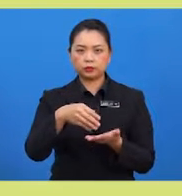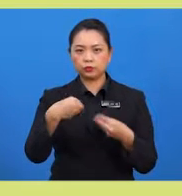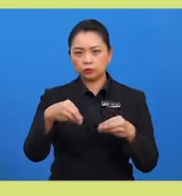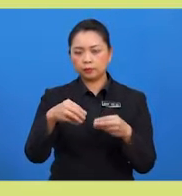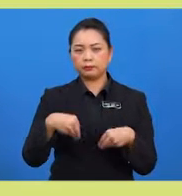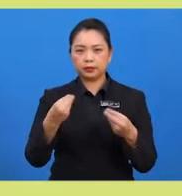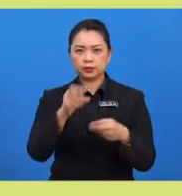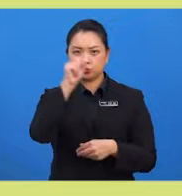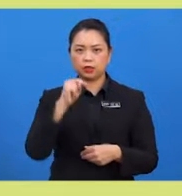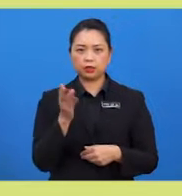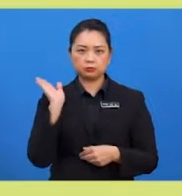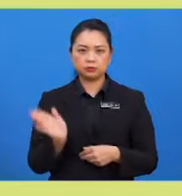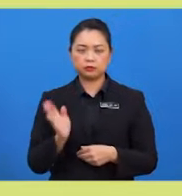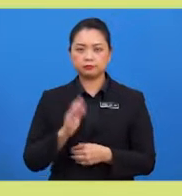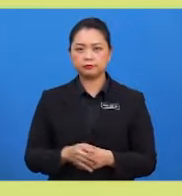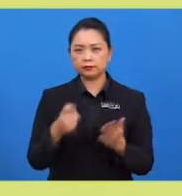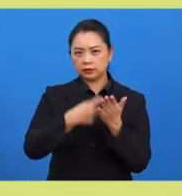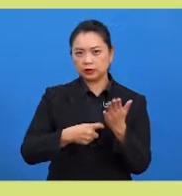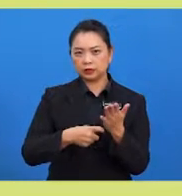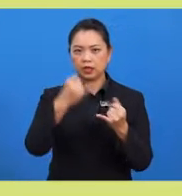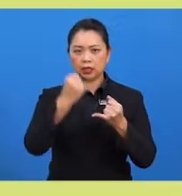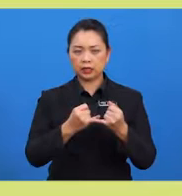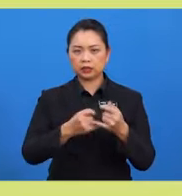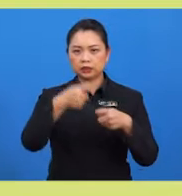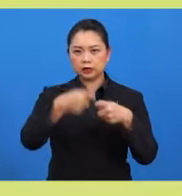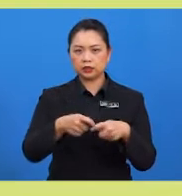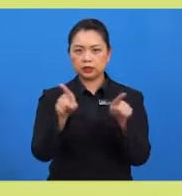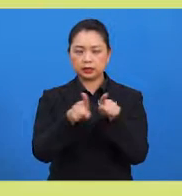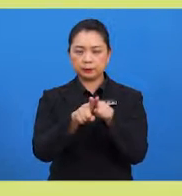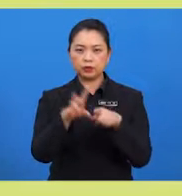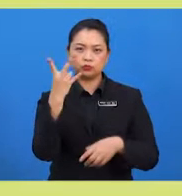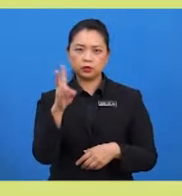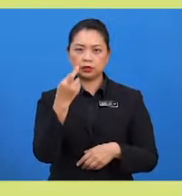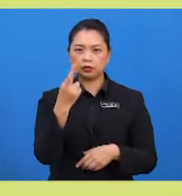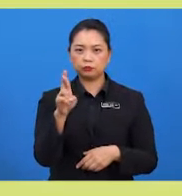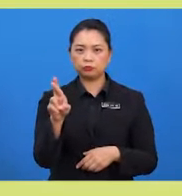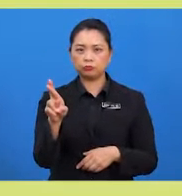ini. Nilai inventori akhir tetap sama